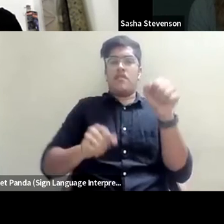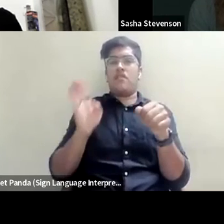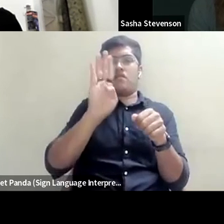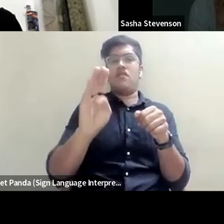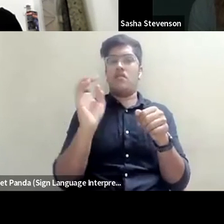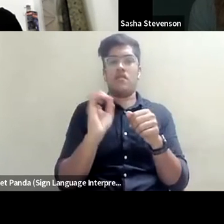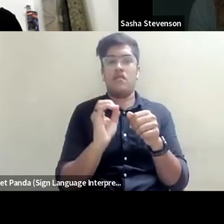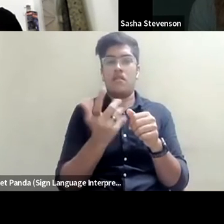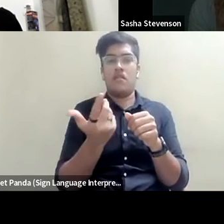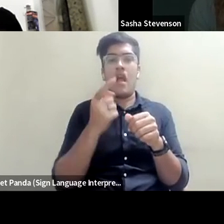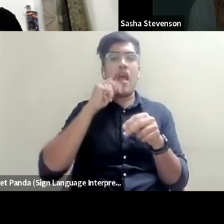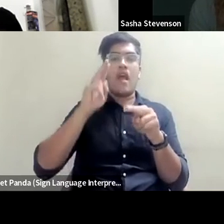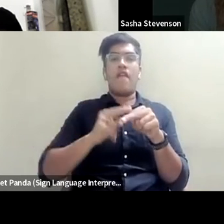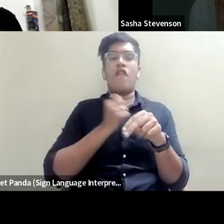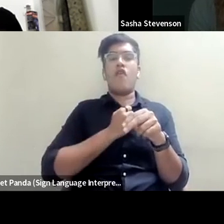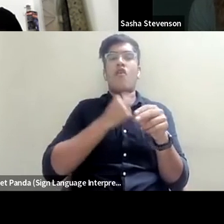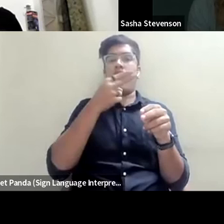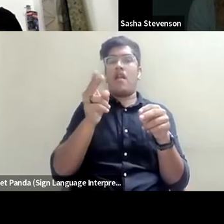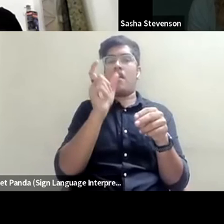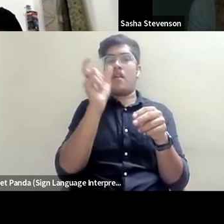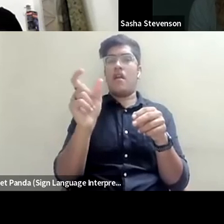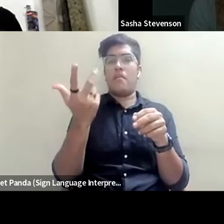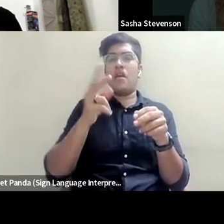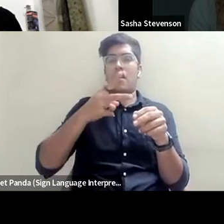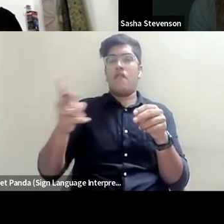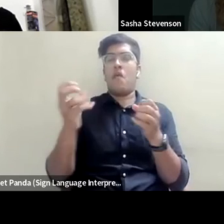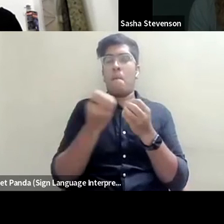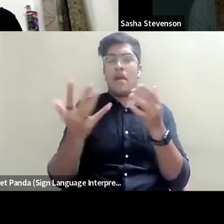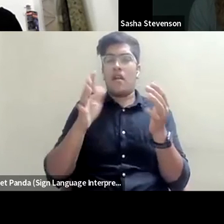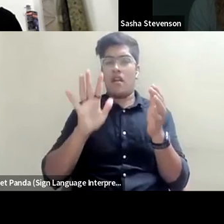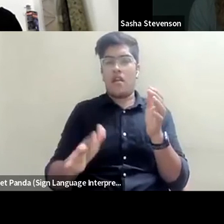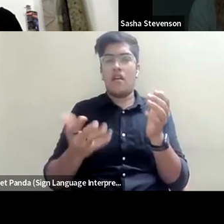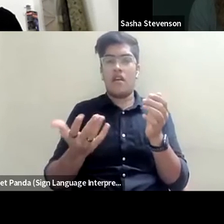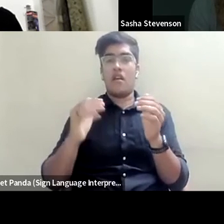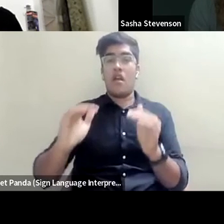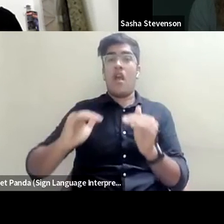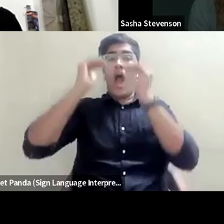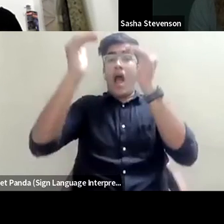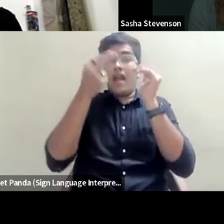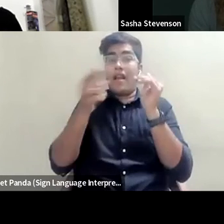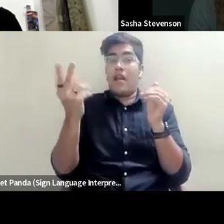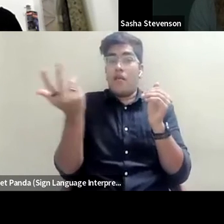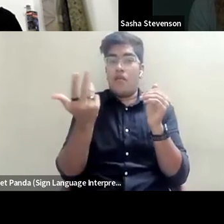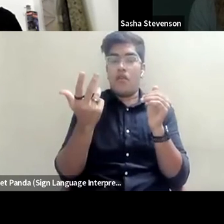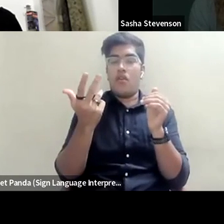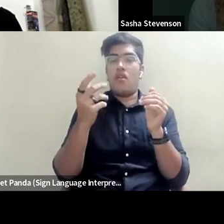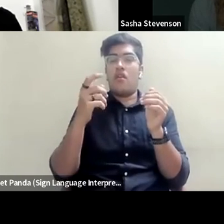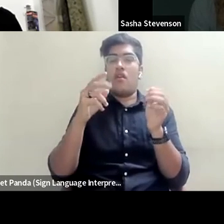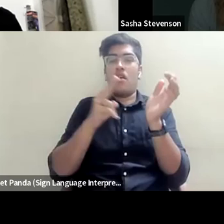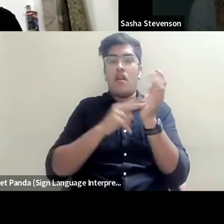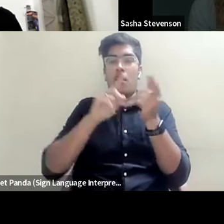साने है, या क्या बापट है, या जो भी है, मतलब अपर कास्ट नेम जो है, नानी से, नेनी